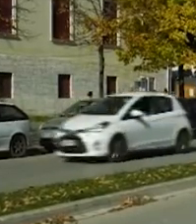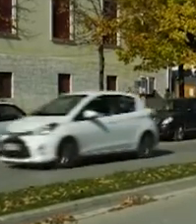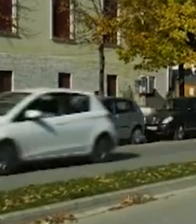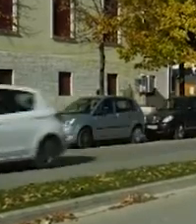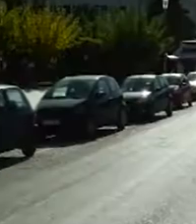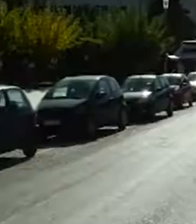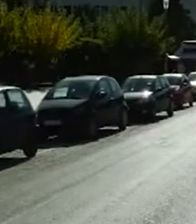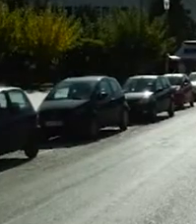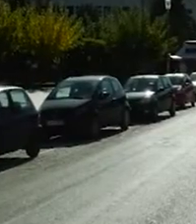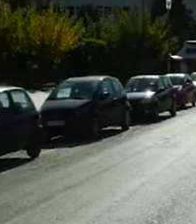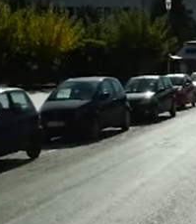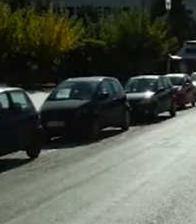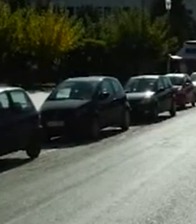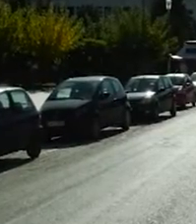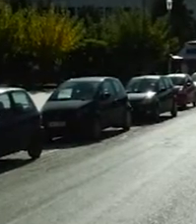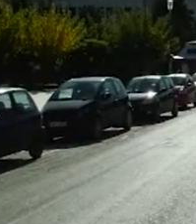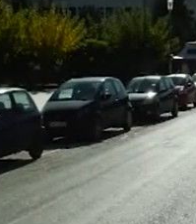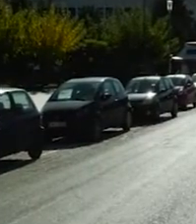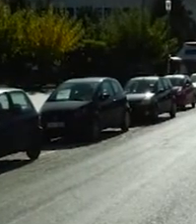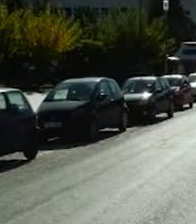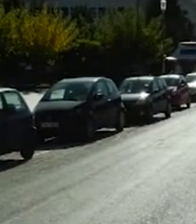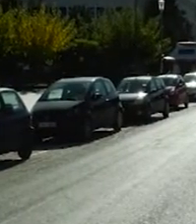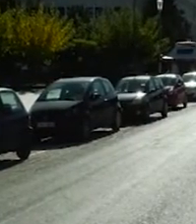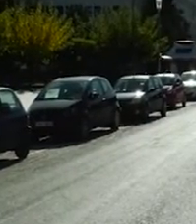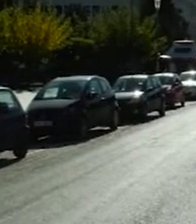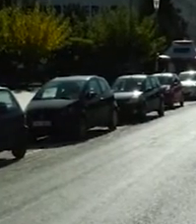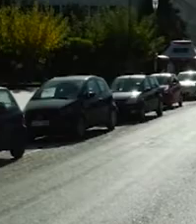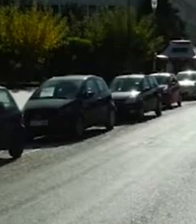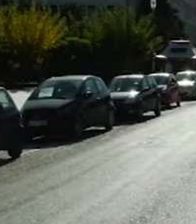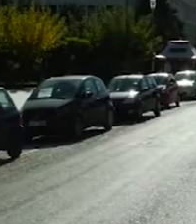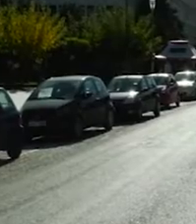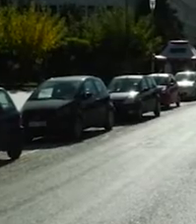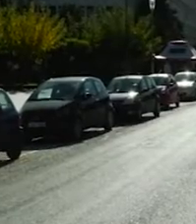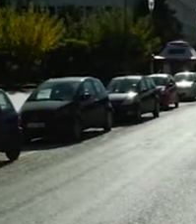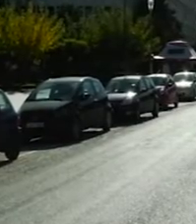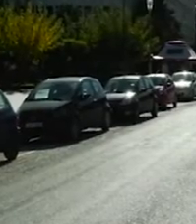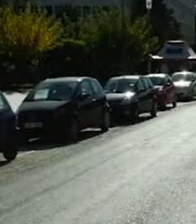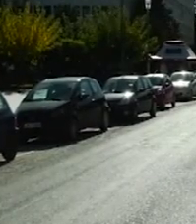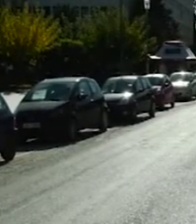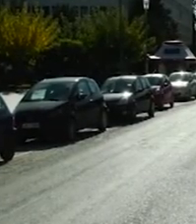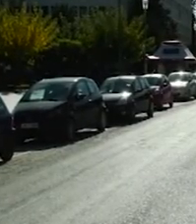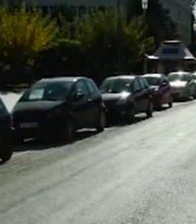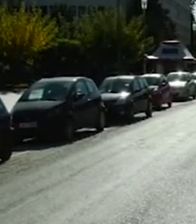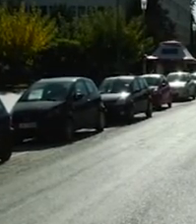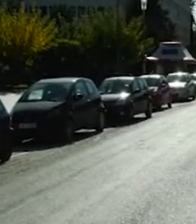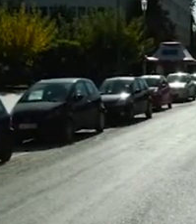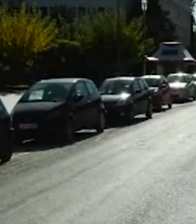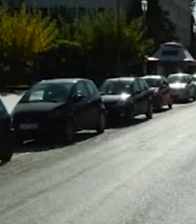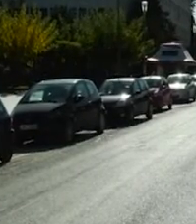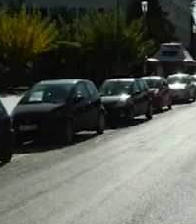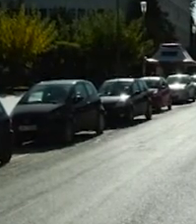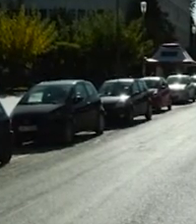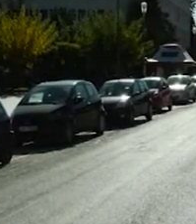ανθρώπων που έχασαν την μάχη με τον φωνικό ιό είναι ανυποχώρητος, καθώς δεν έχει πέσει καθόλου κάτω από 40. Συγκεκριμένα, το τελευταίο